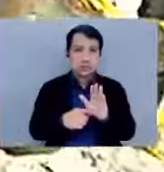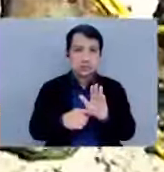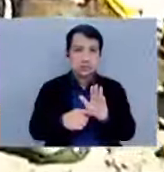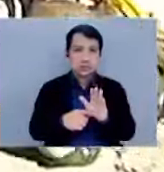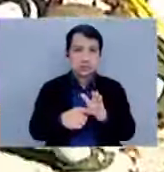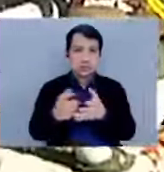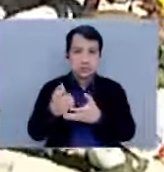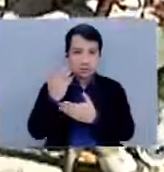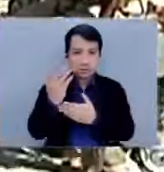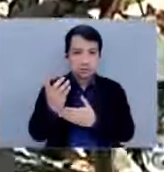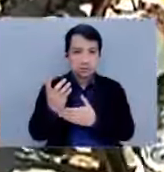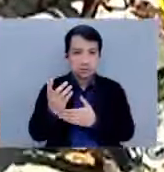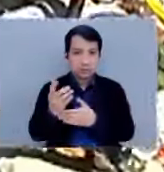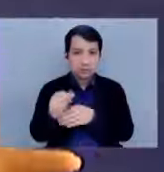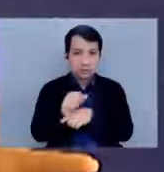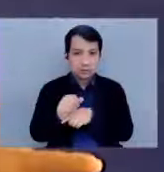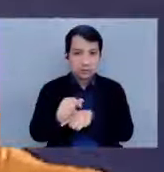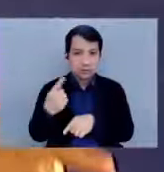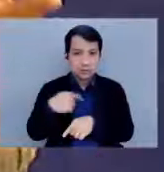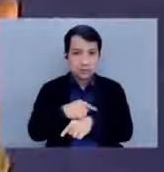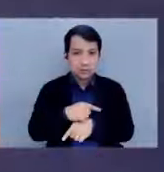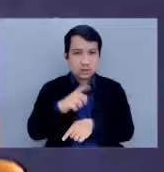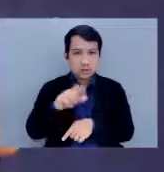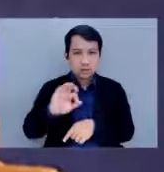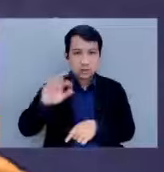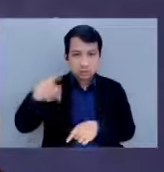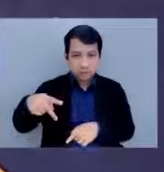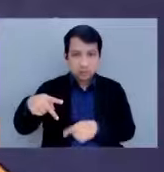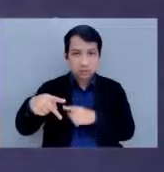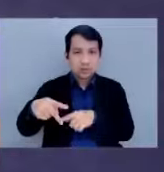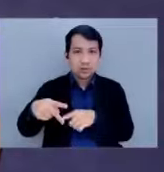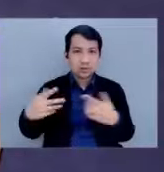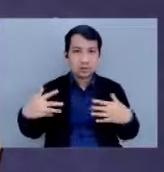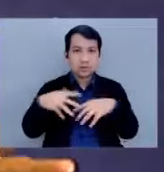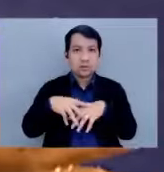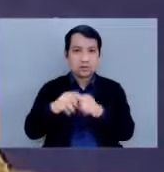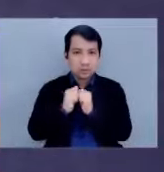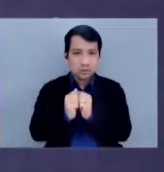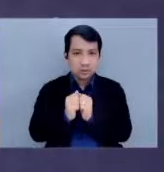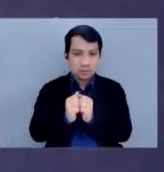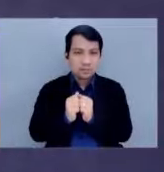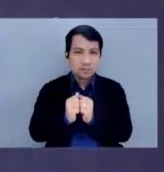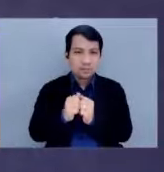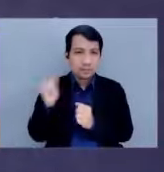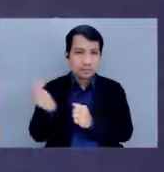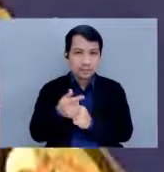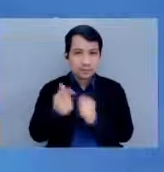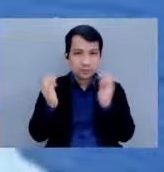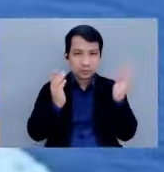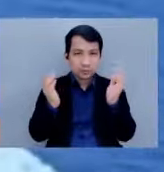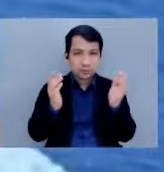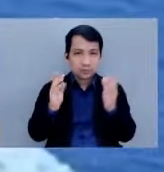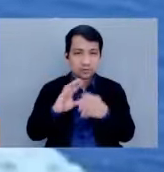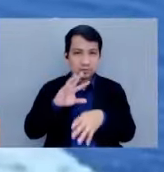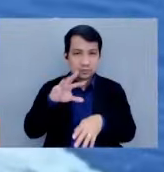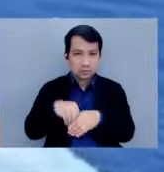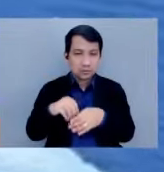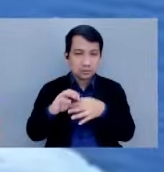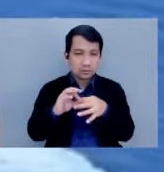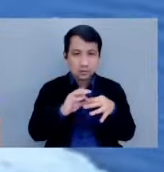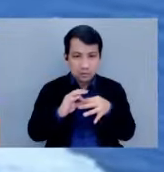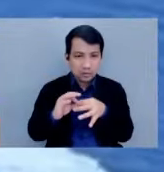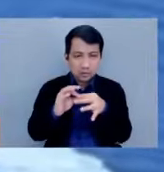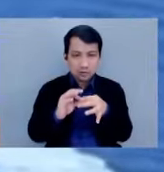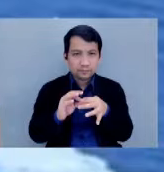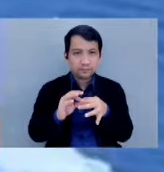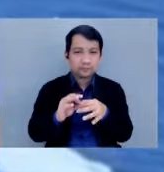we want to train our AFP in joint capabilities. That means all of the services have to be working together. Kasama sa